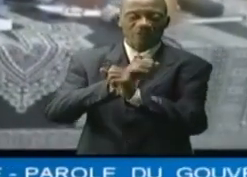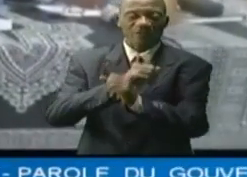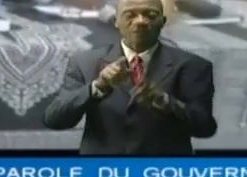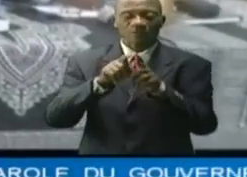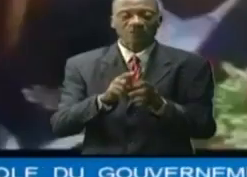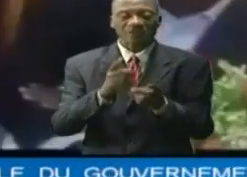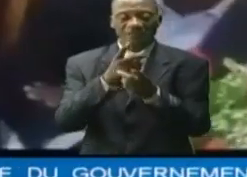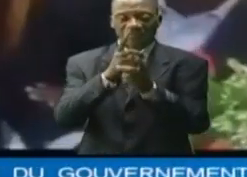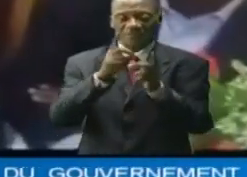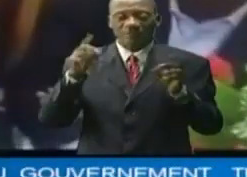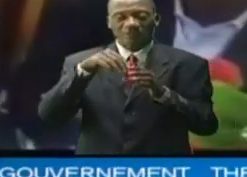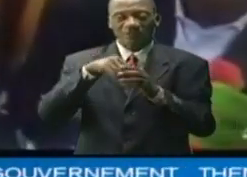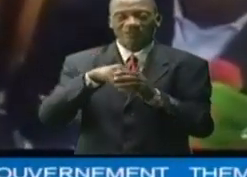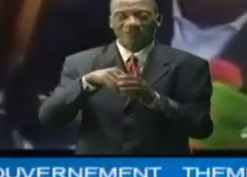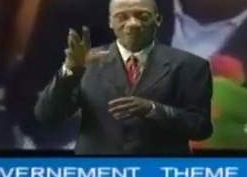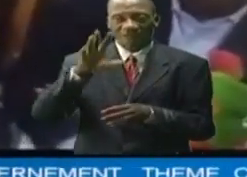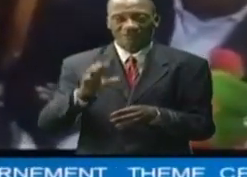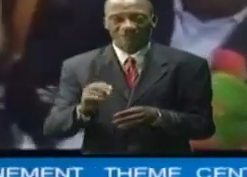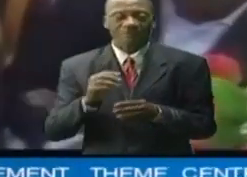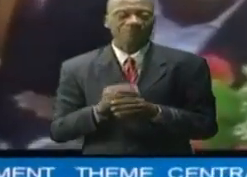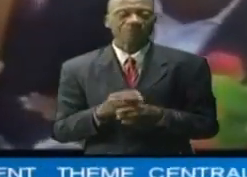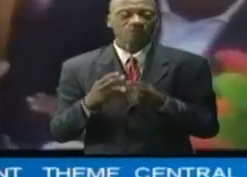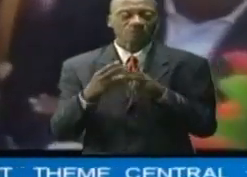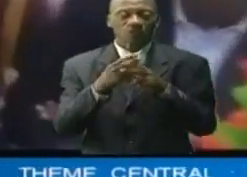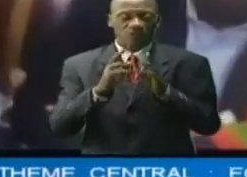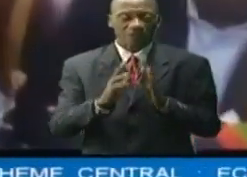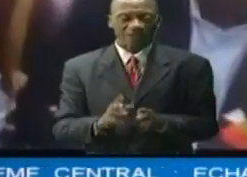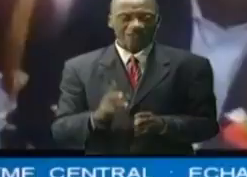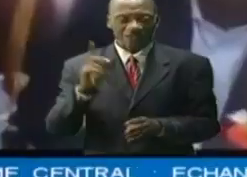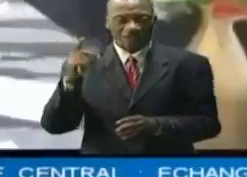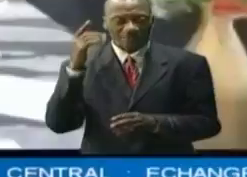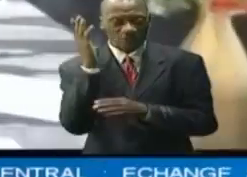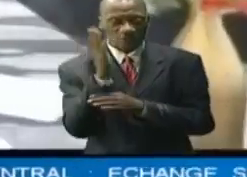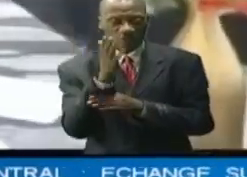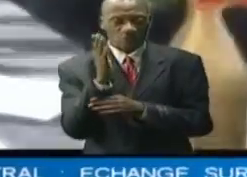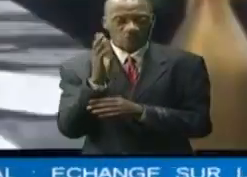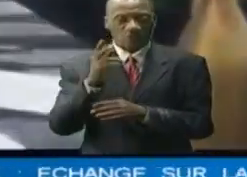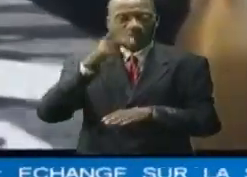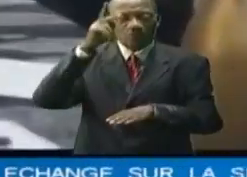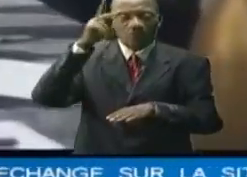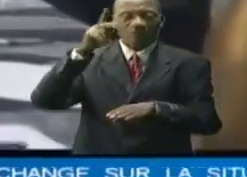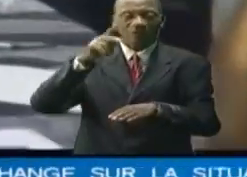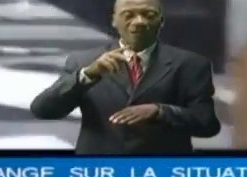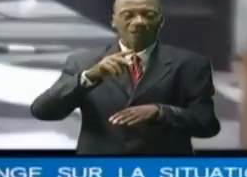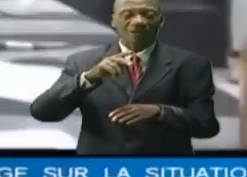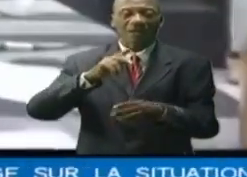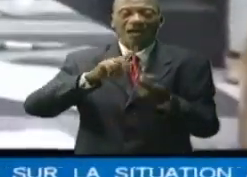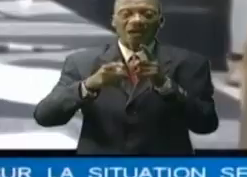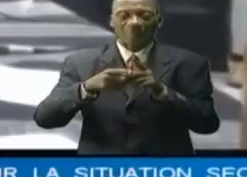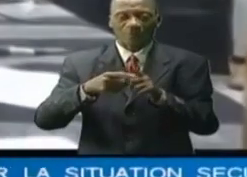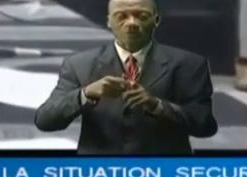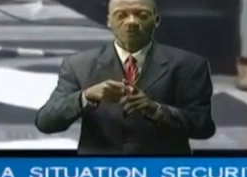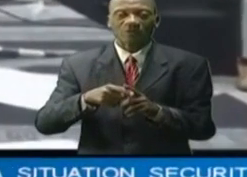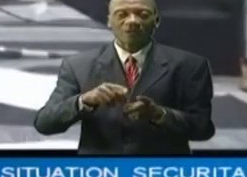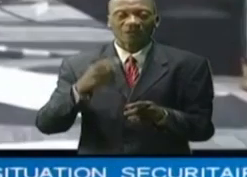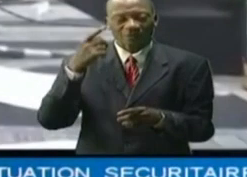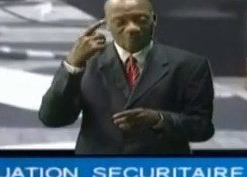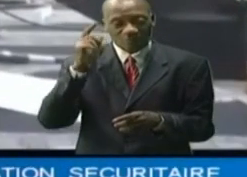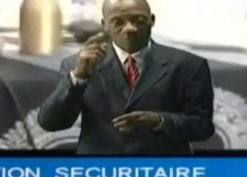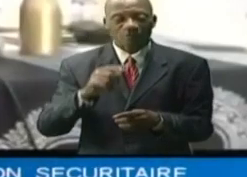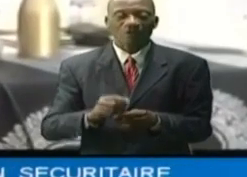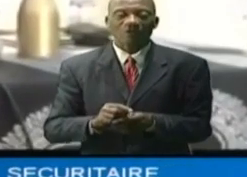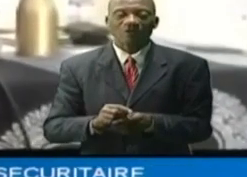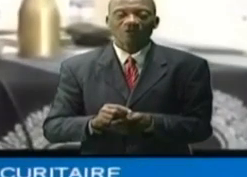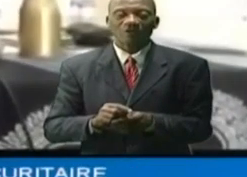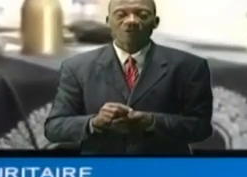Jean Bosco Lalo, coordonnateur du conseil de l'apostolat des laïcs catholiques du Congo. Et Christian Moleka, coordonnateur de la dynamique